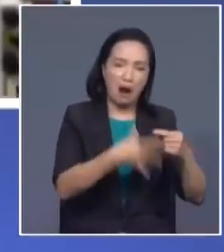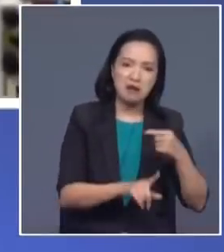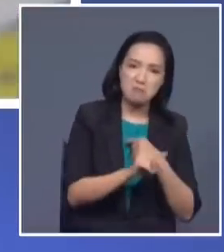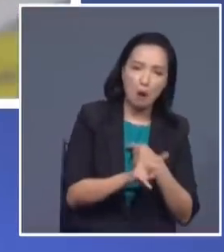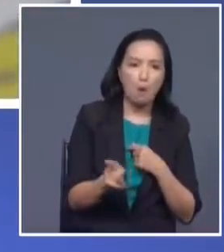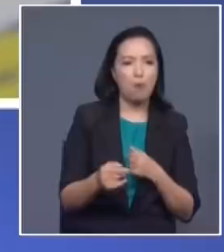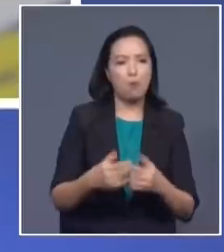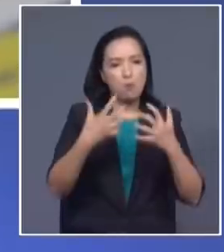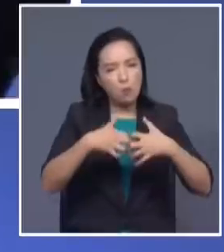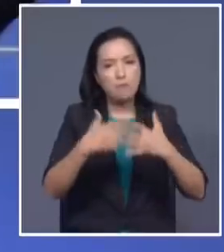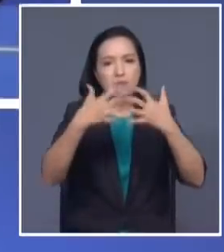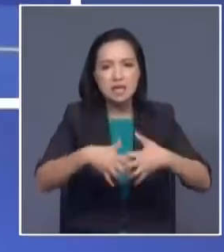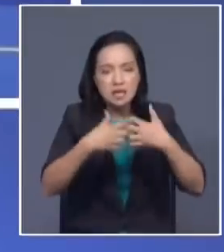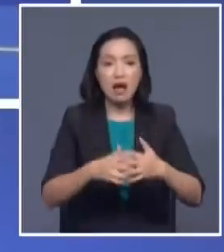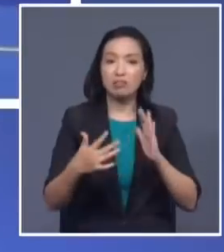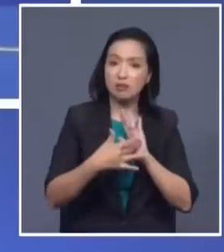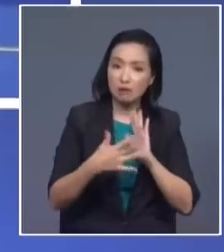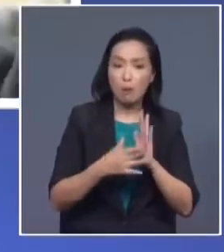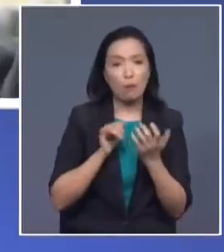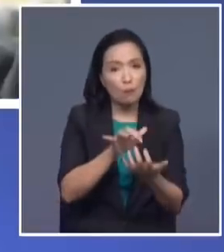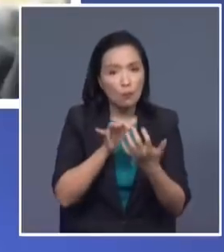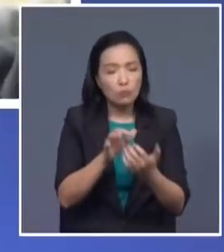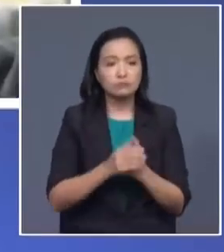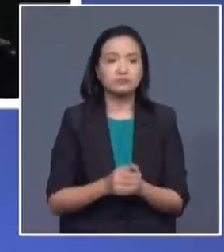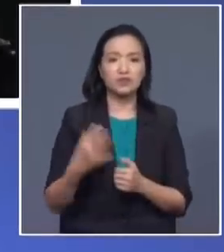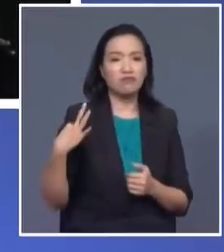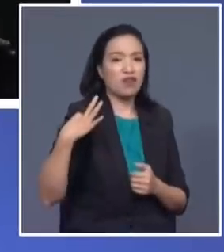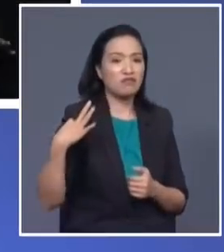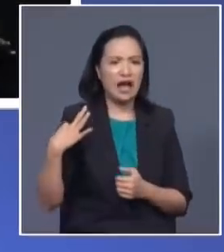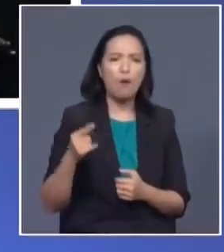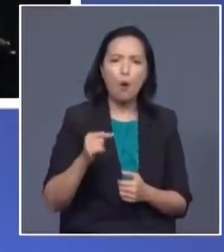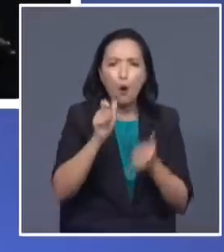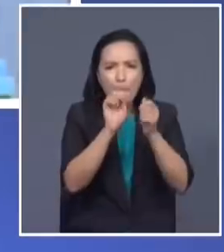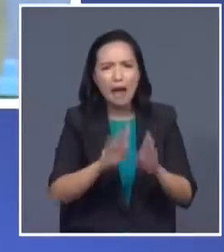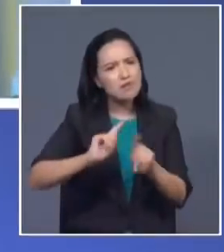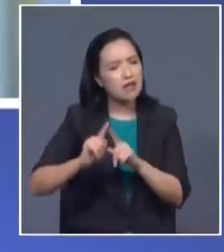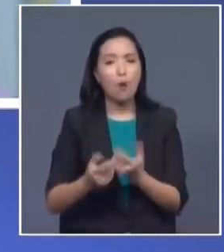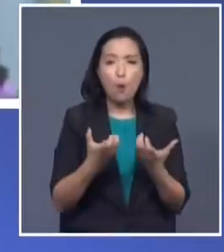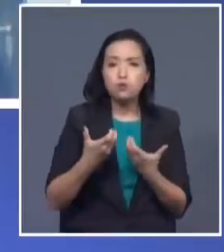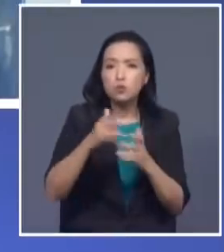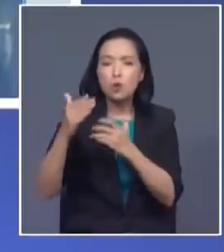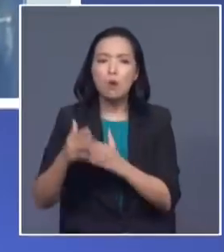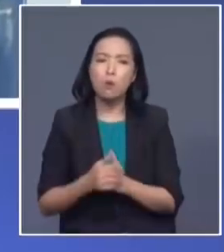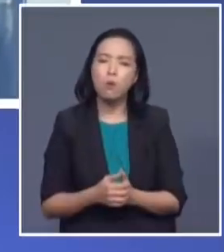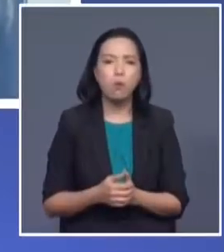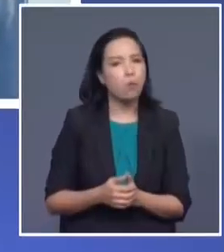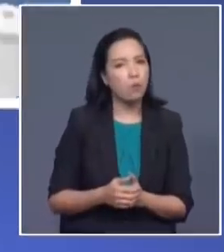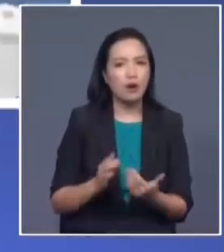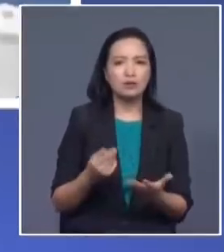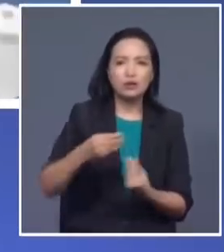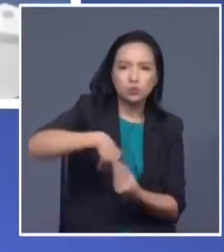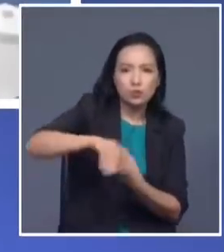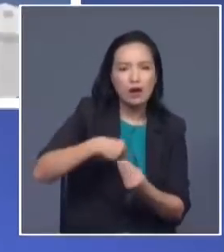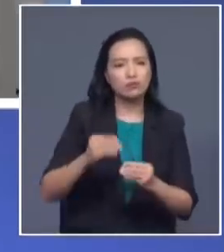านอุตสาหกรรมการผลิตเทคโนโลยีการสื่อสารแฟชั่นและครีเอทีฟขนส่งและโลจิสติกเทคโนโลยีด้านก่อสร้